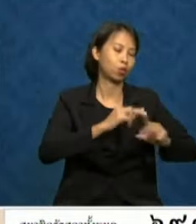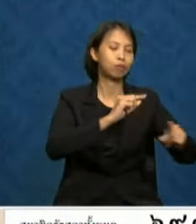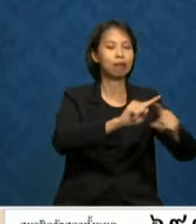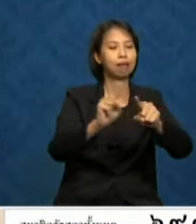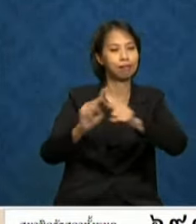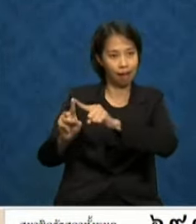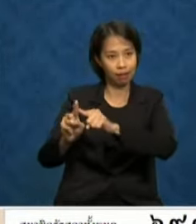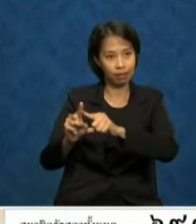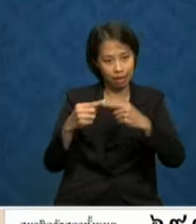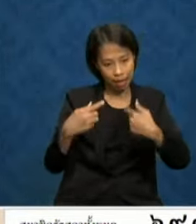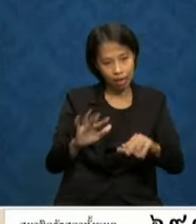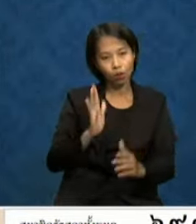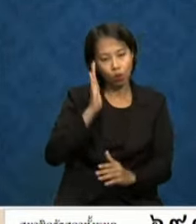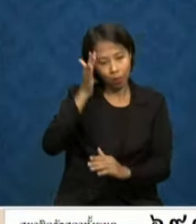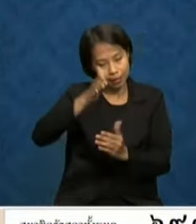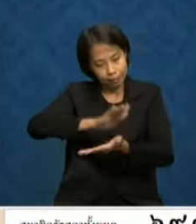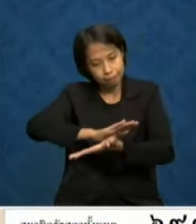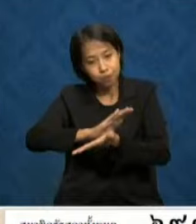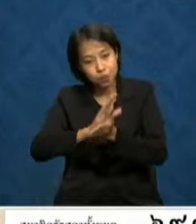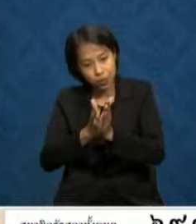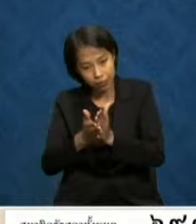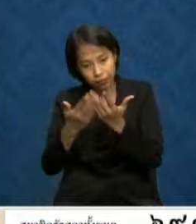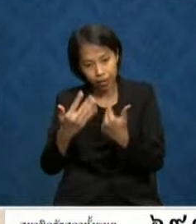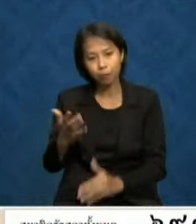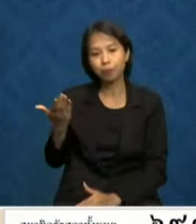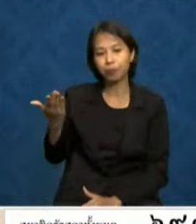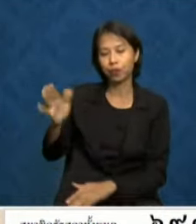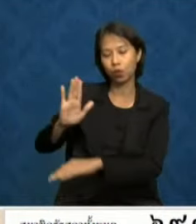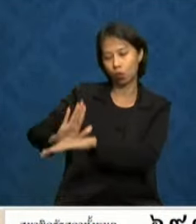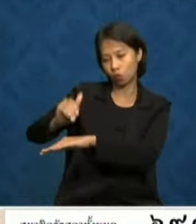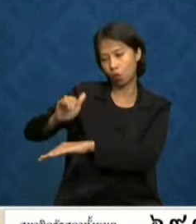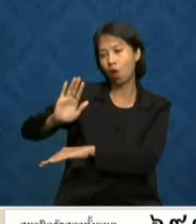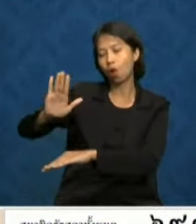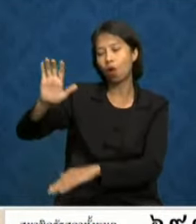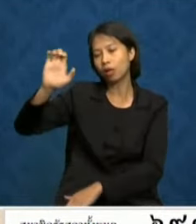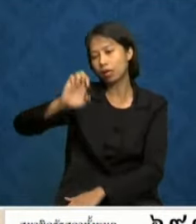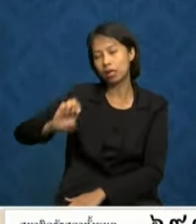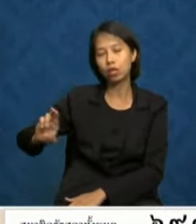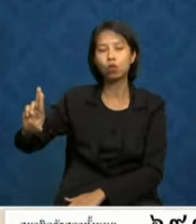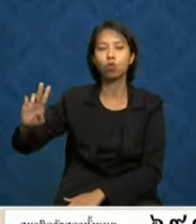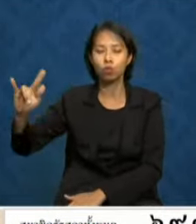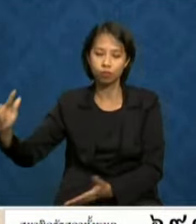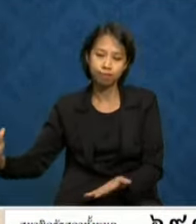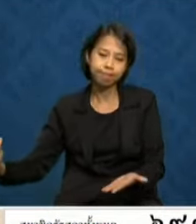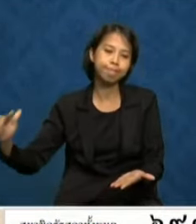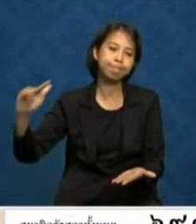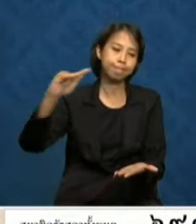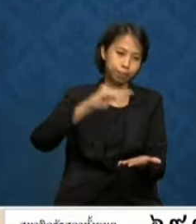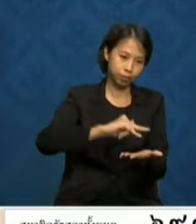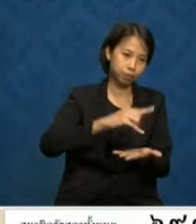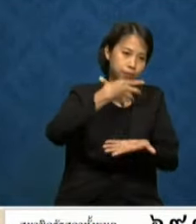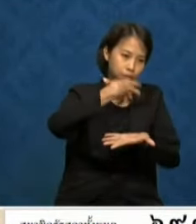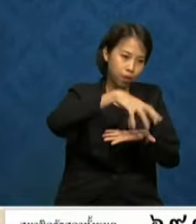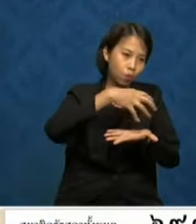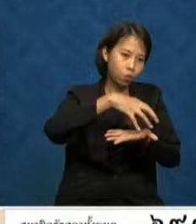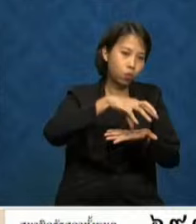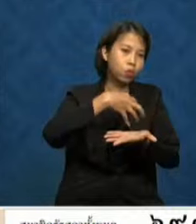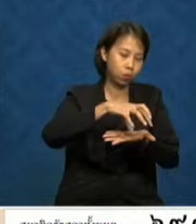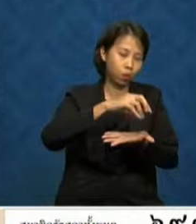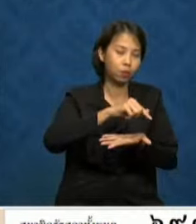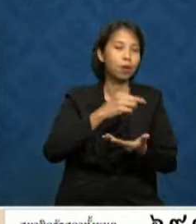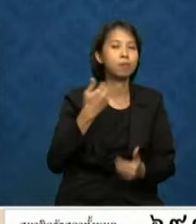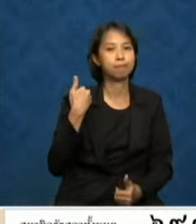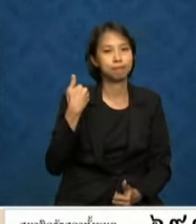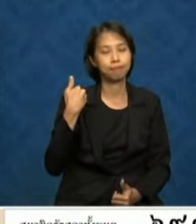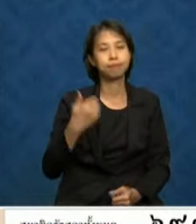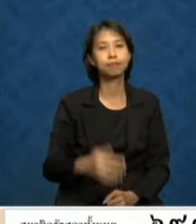างคณะผู้แทนสหภาพยุโรปประจำประเทศไทยหรือผู้เชี่ยวชาญของสหภาพยุโรปเดินทางมาให้ความรู้ด้วยนะครับใน